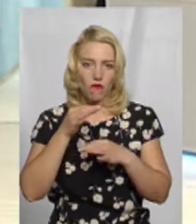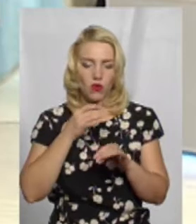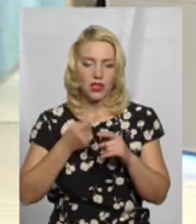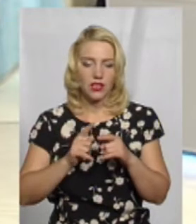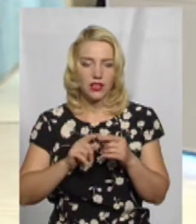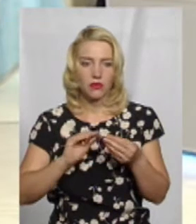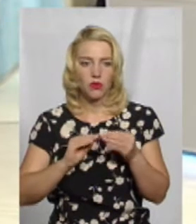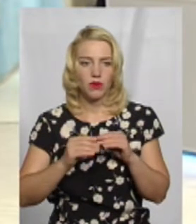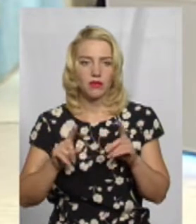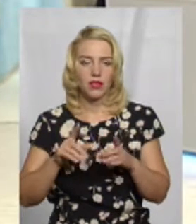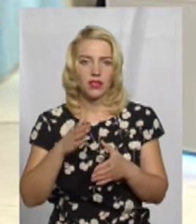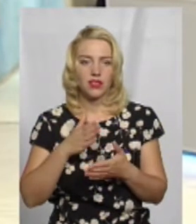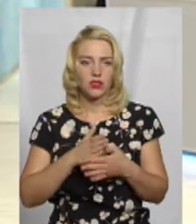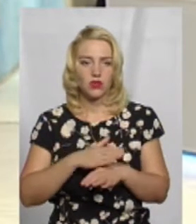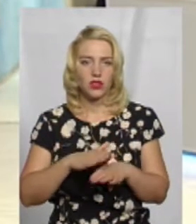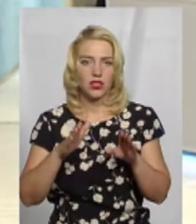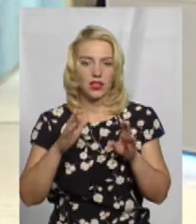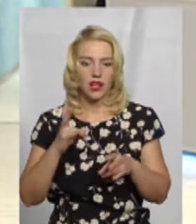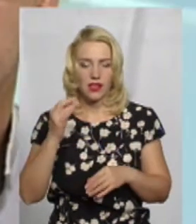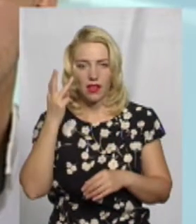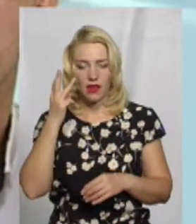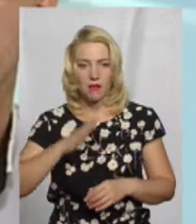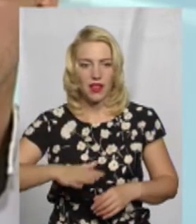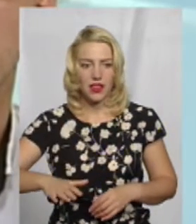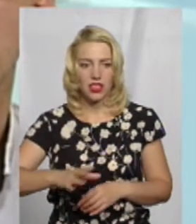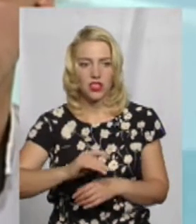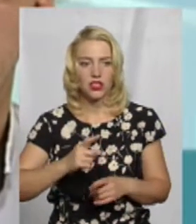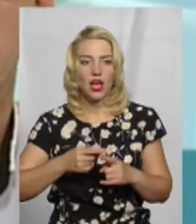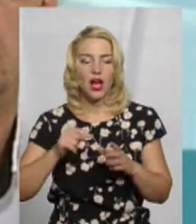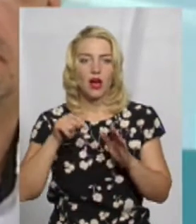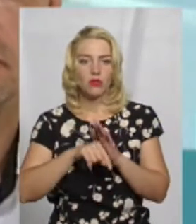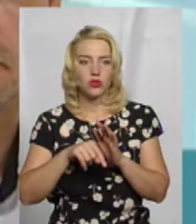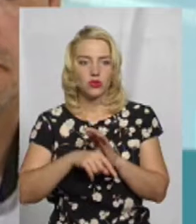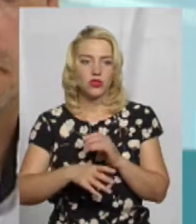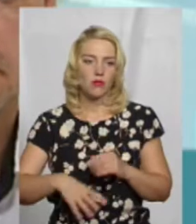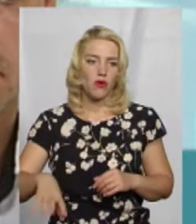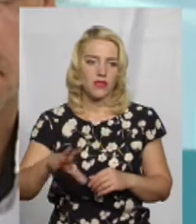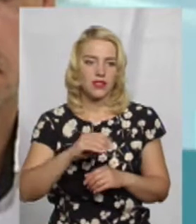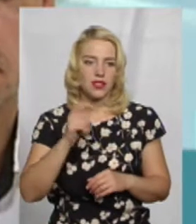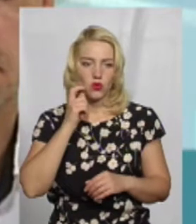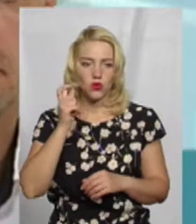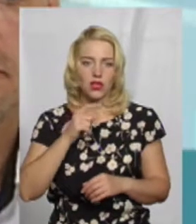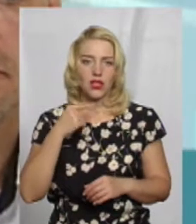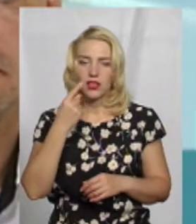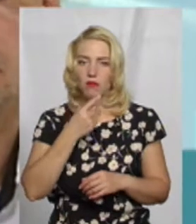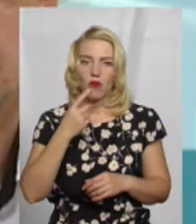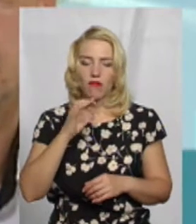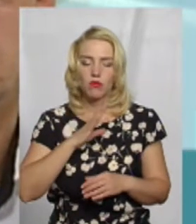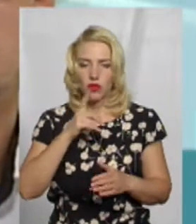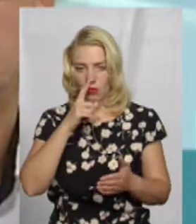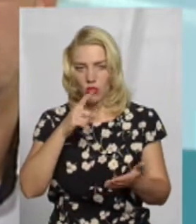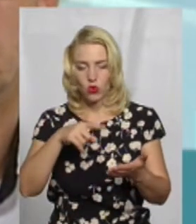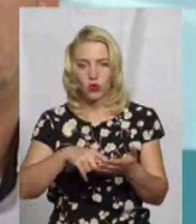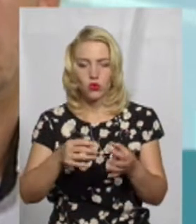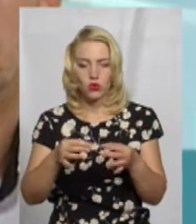тих проблем, які існують не тільки на Хмельниччині, а по суті в усій Україні. Мова йшла про